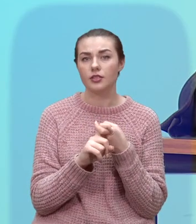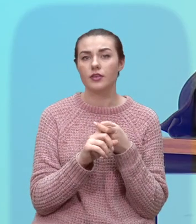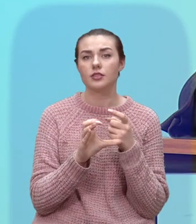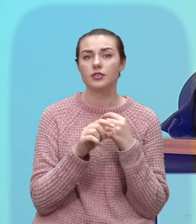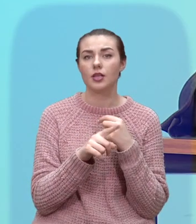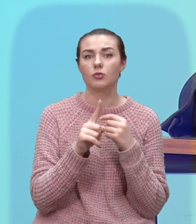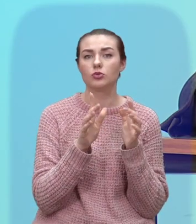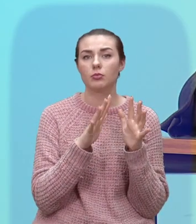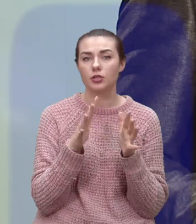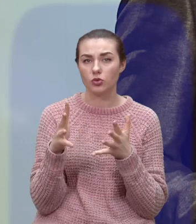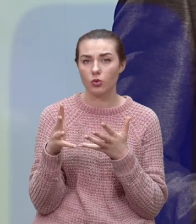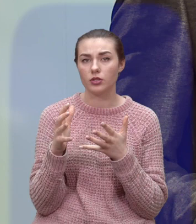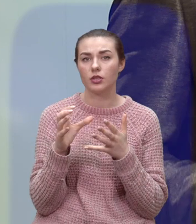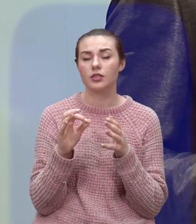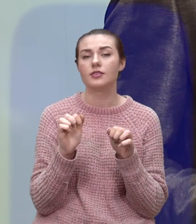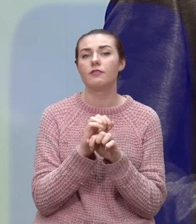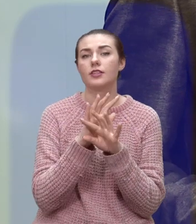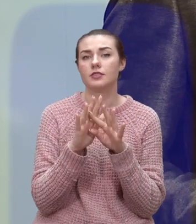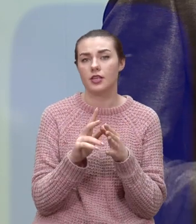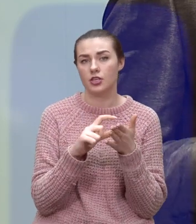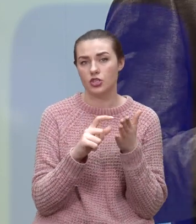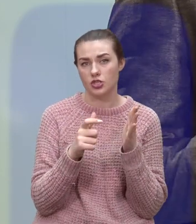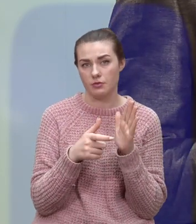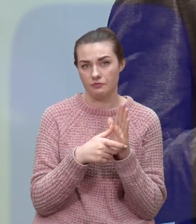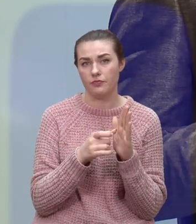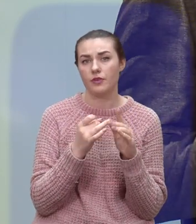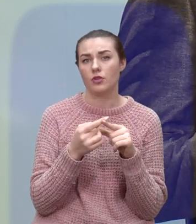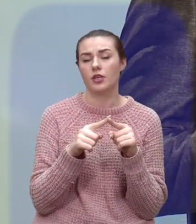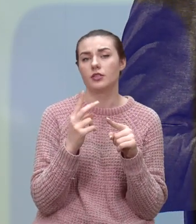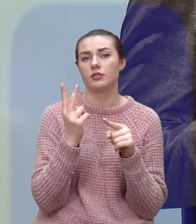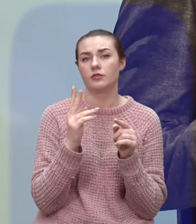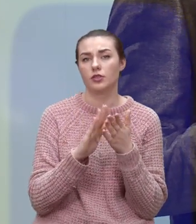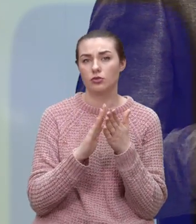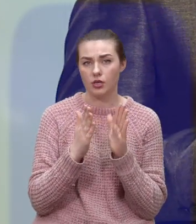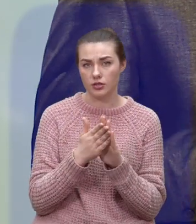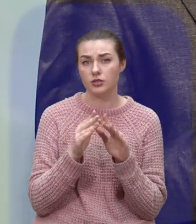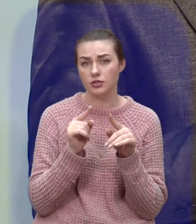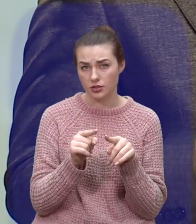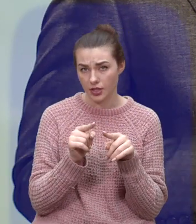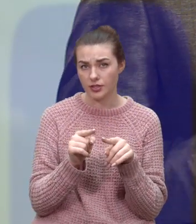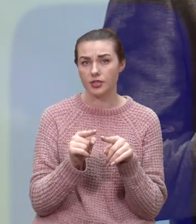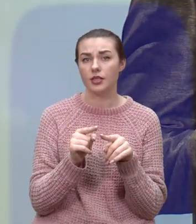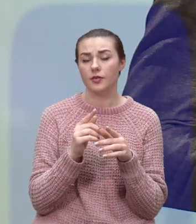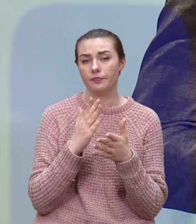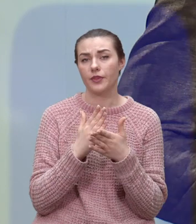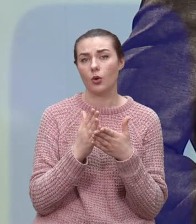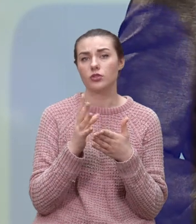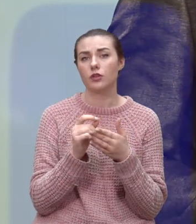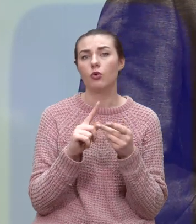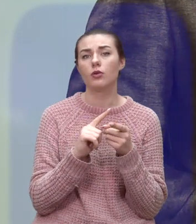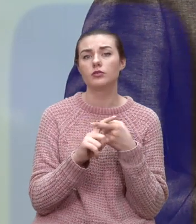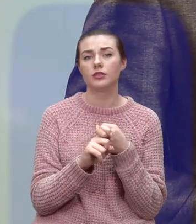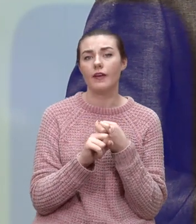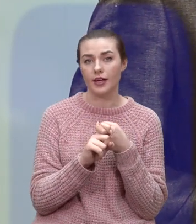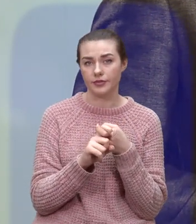связана с тем что происходит со святилищем и вот эти вот два момента здесь находятся во